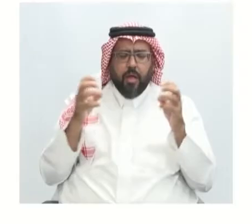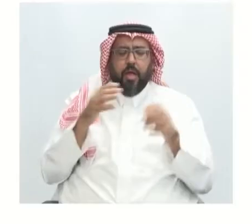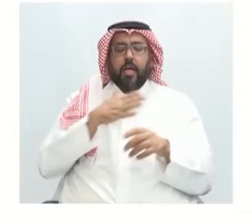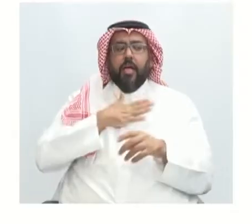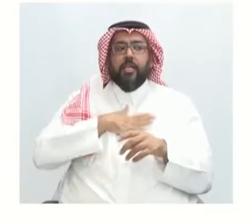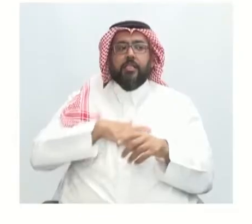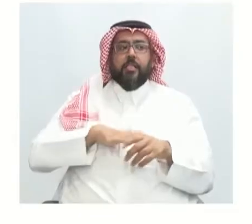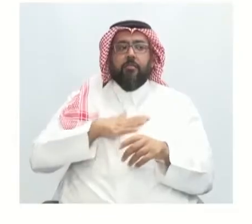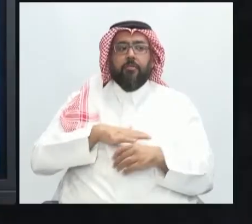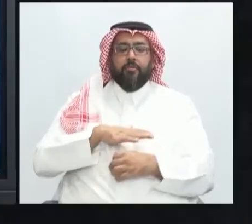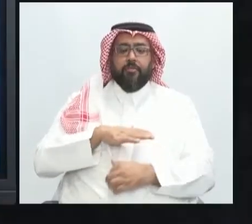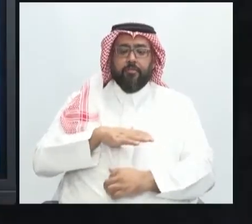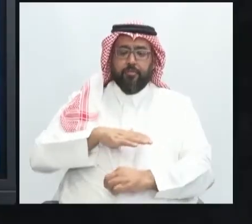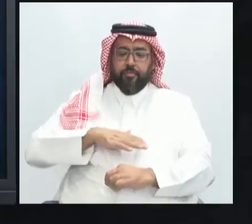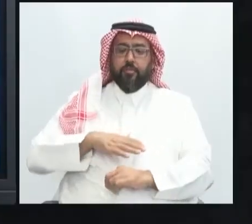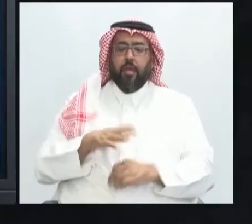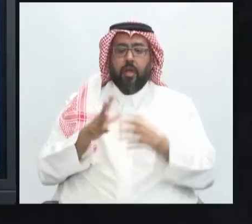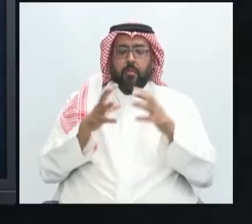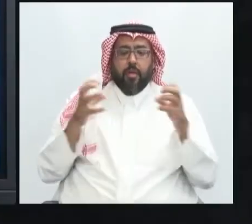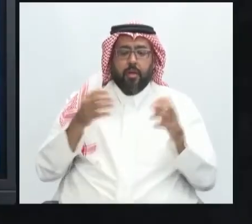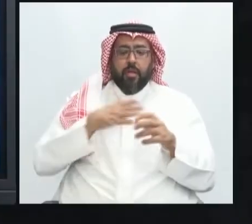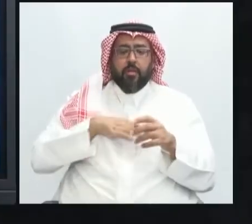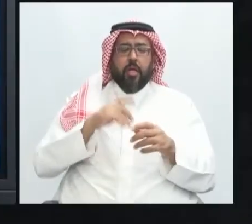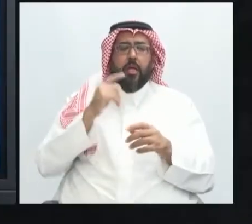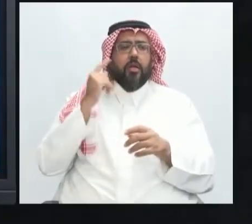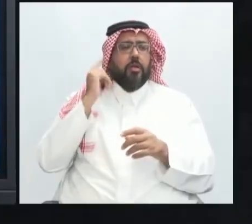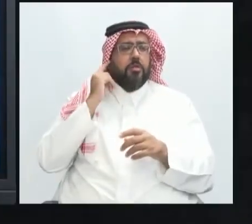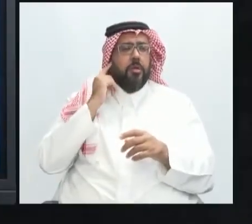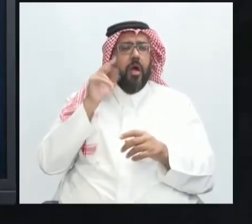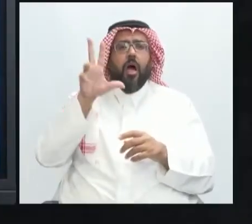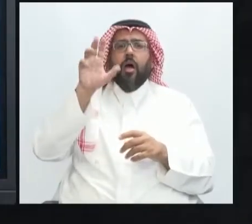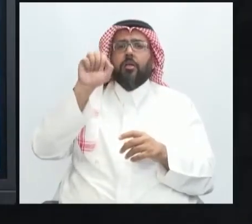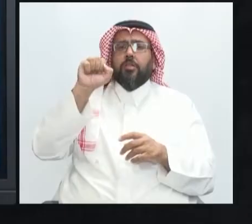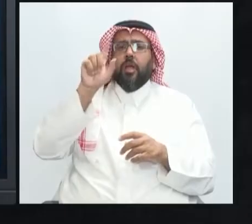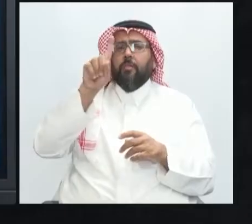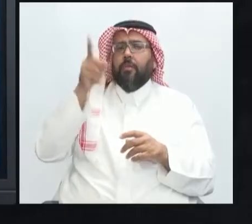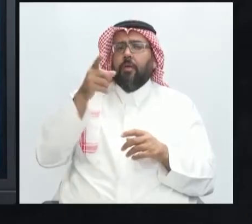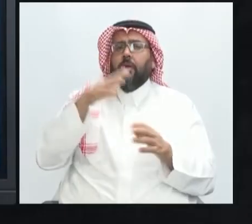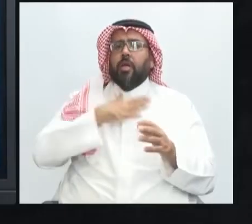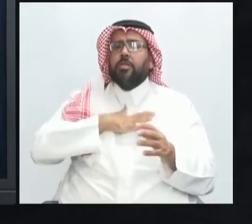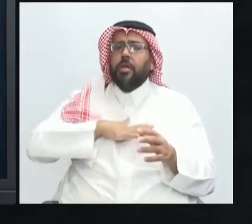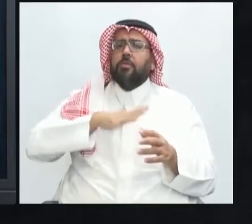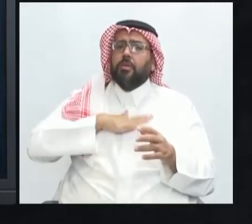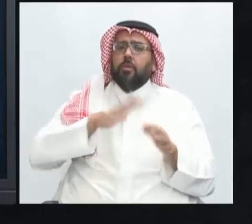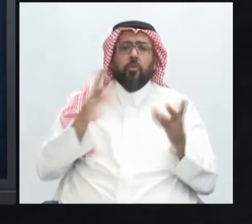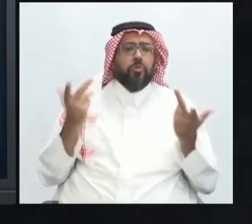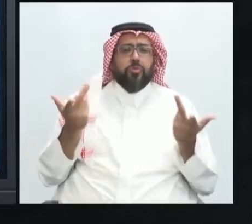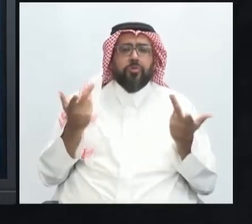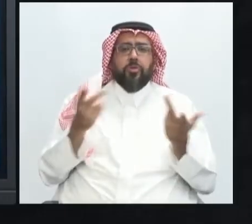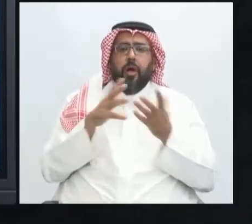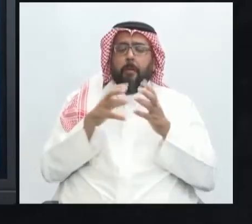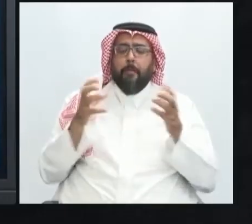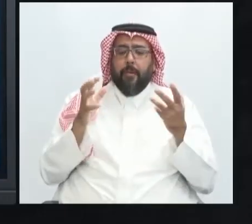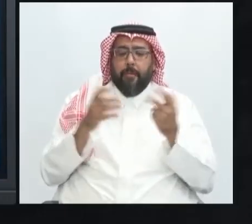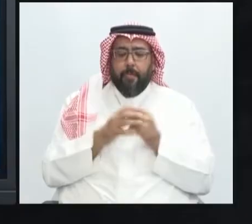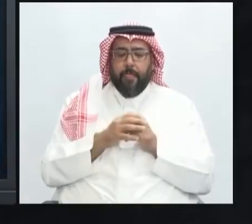نعم ما معنى الصبر نسمع هذه الكلمه كثيرا فما معنى الصبر نريد ان نتعرف